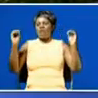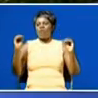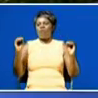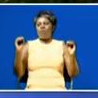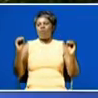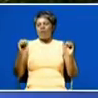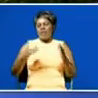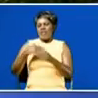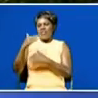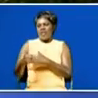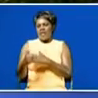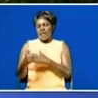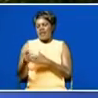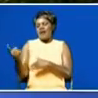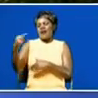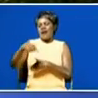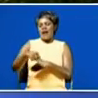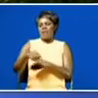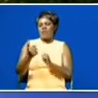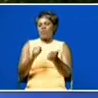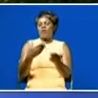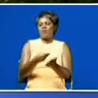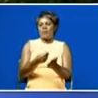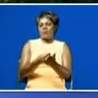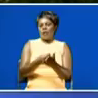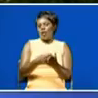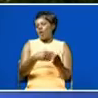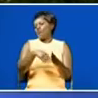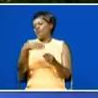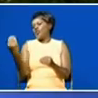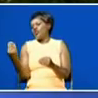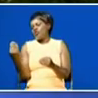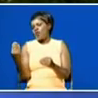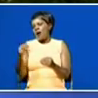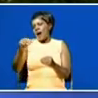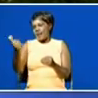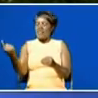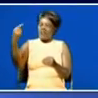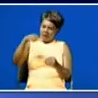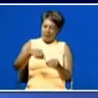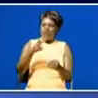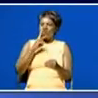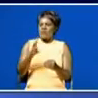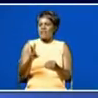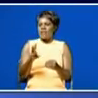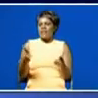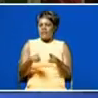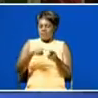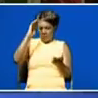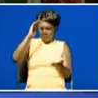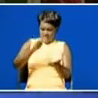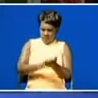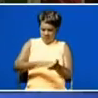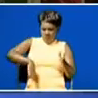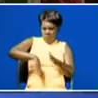Na baada ya hapo akakuja. Na ameenda. Na mwingine atakuja. Aidha wana imani kwamba